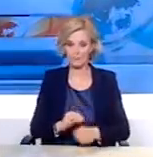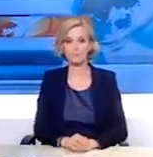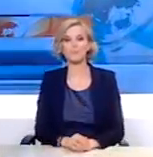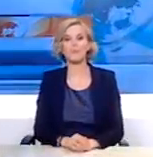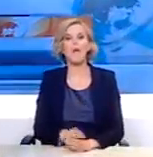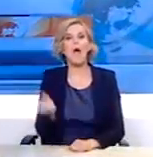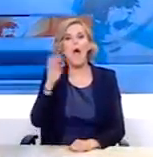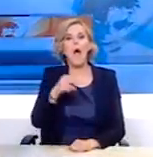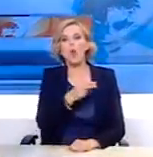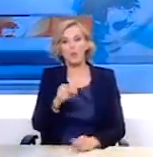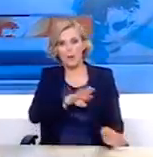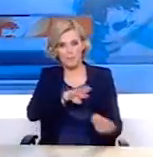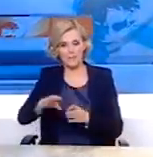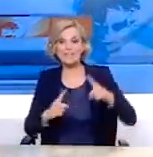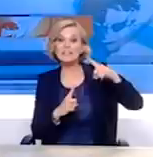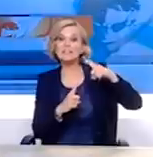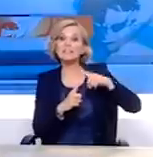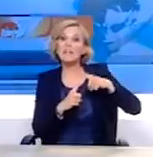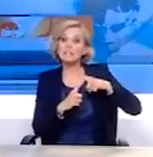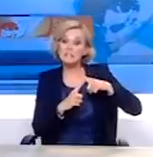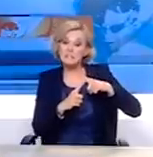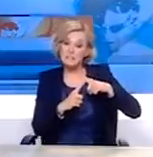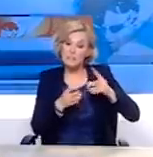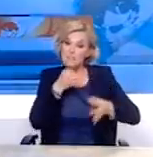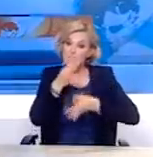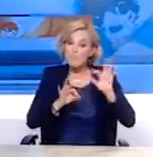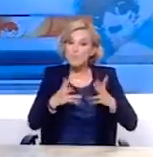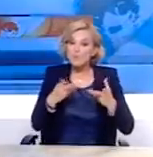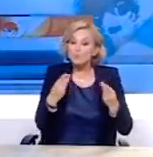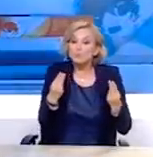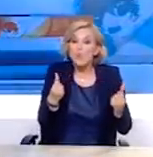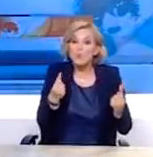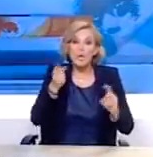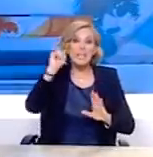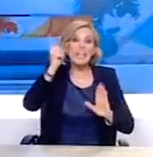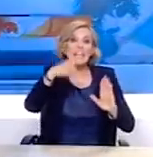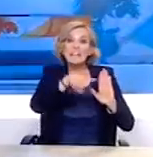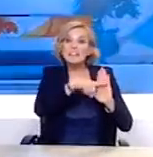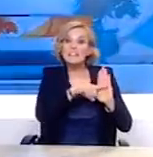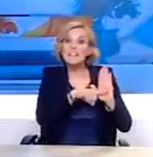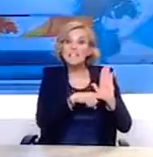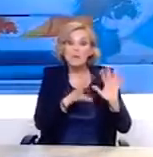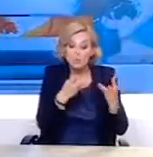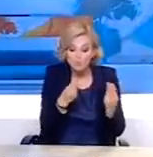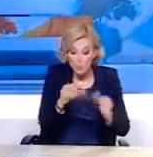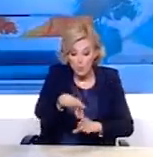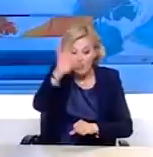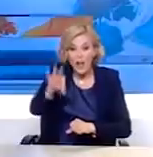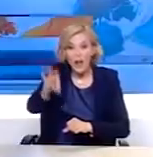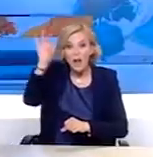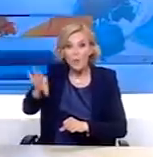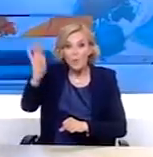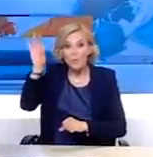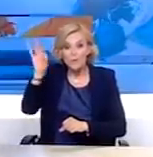τεστ. Μια στρατηγική τεστ, όπως έχω πει, πρέπει να έχει κριτήρια επιλογής αλλά και αντίστοιχη ικανότητα του συστήματος.